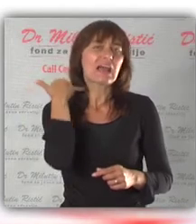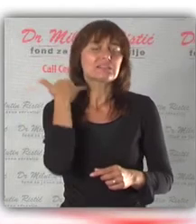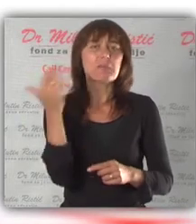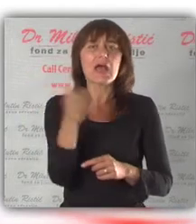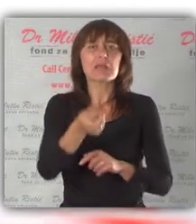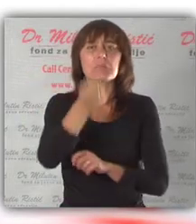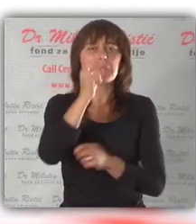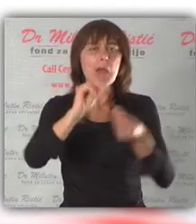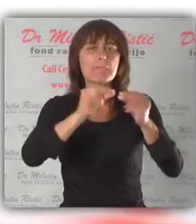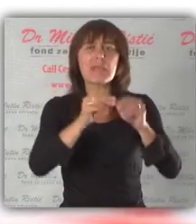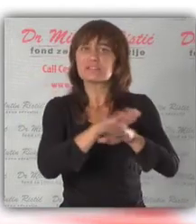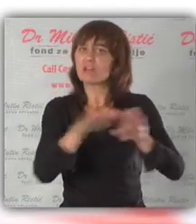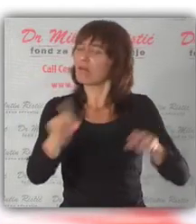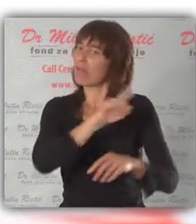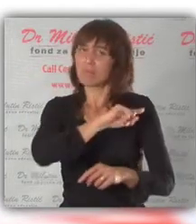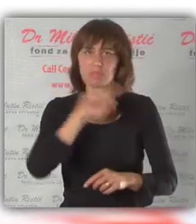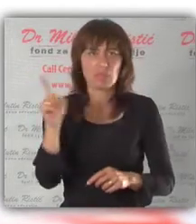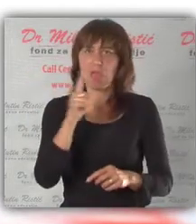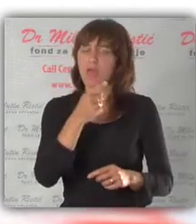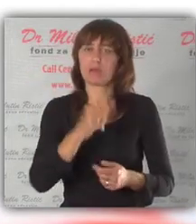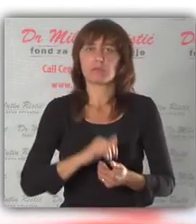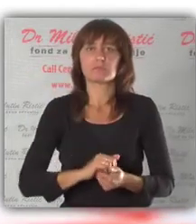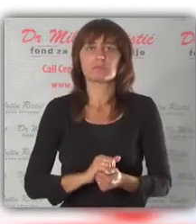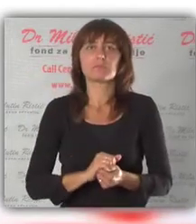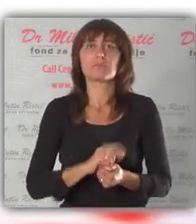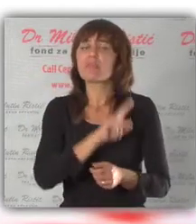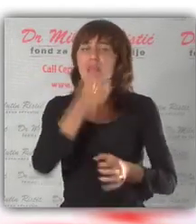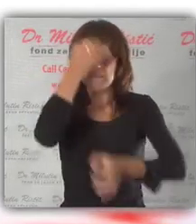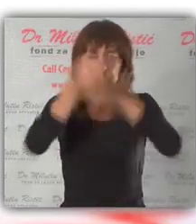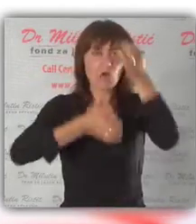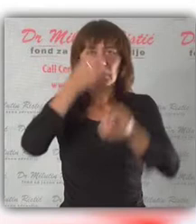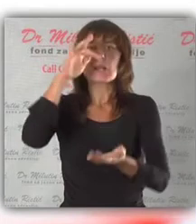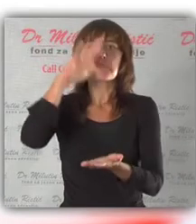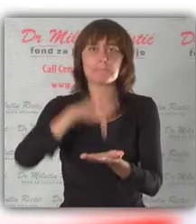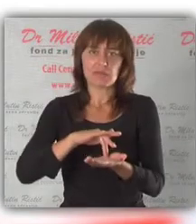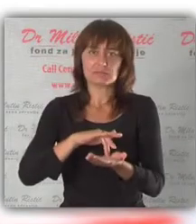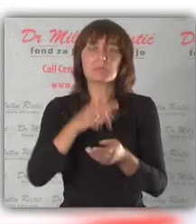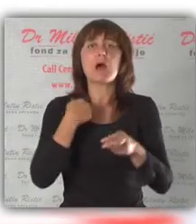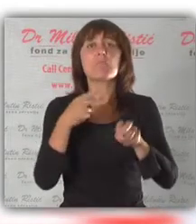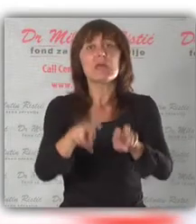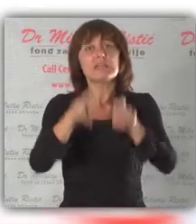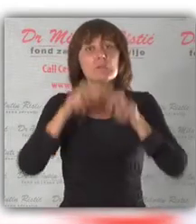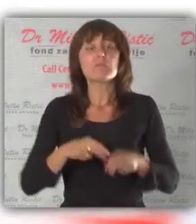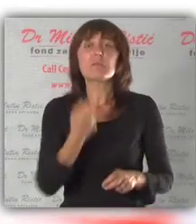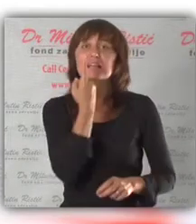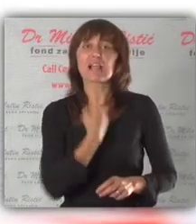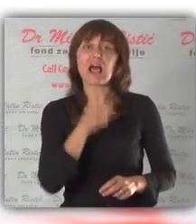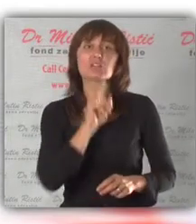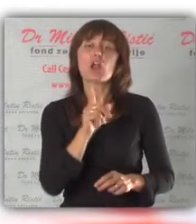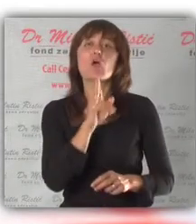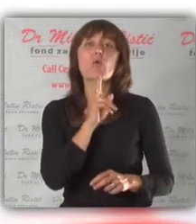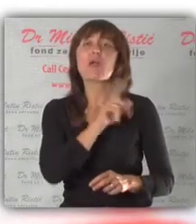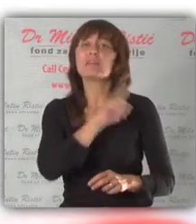slučajno na nekim pijačnim tezgama, haubama, neproverenim mestima, da izbegavamo sladolede koji